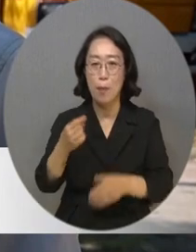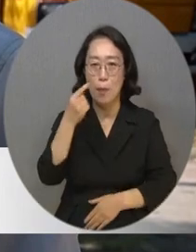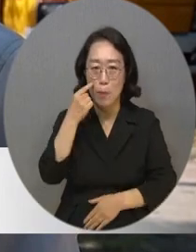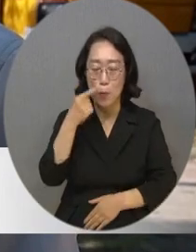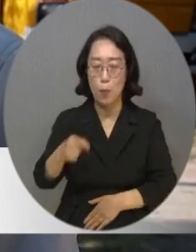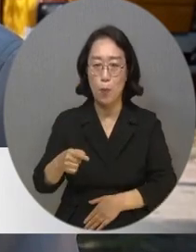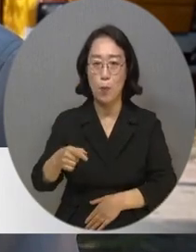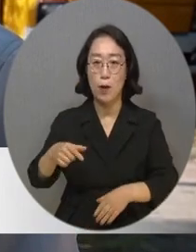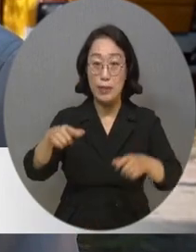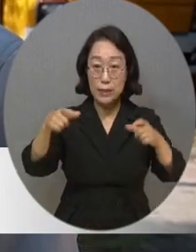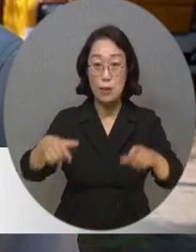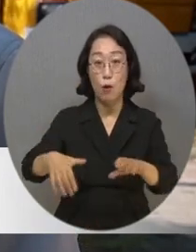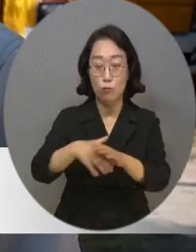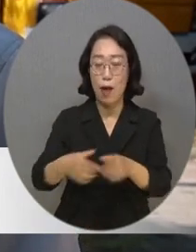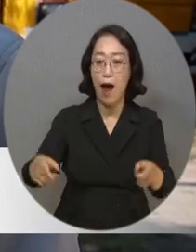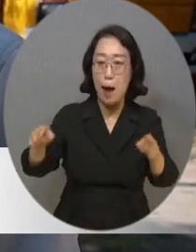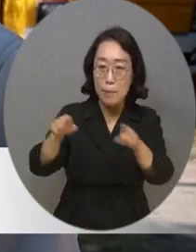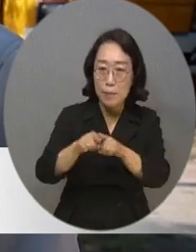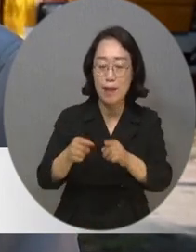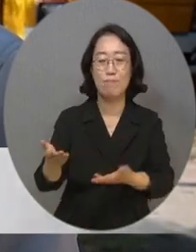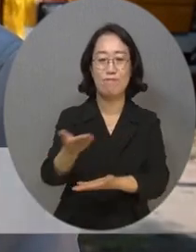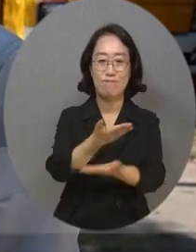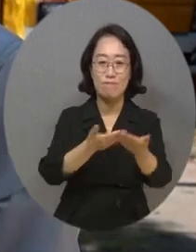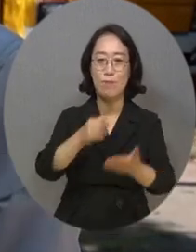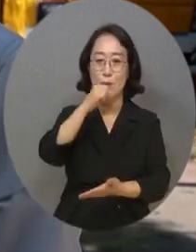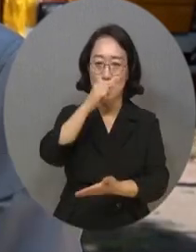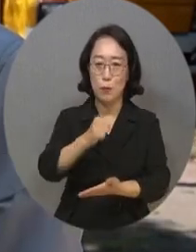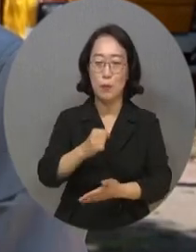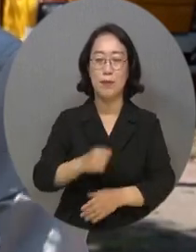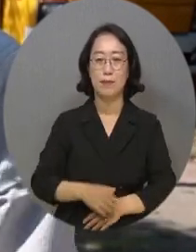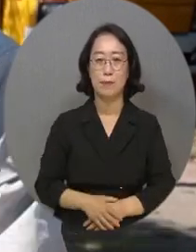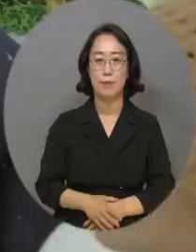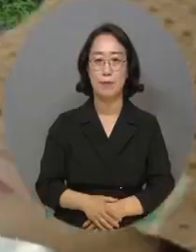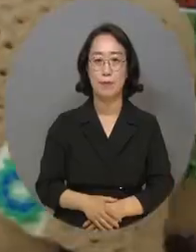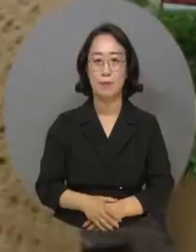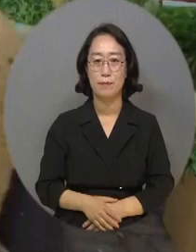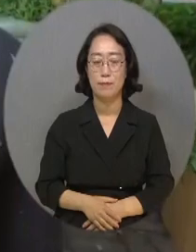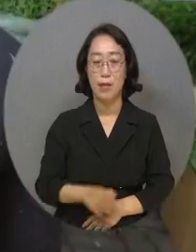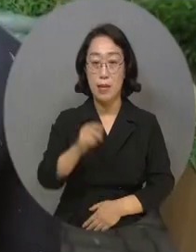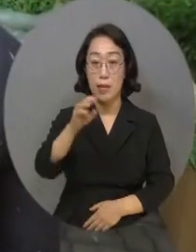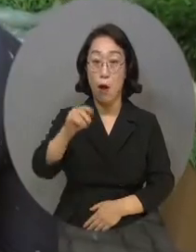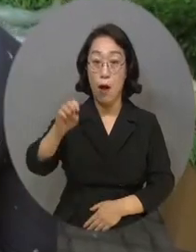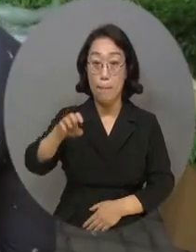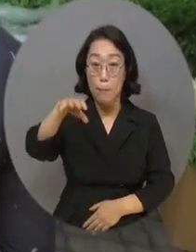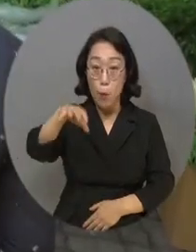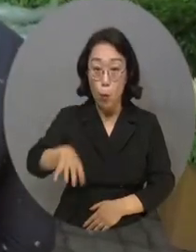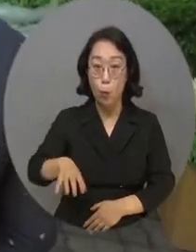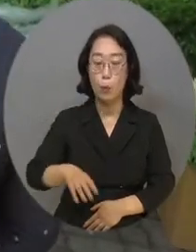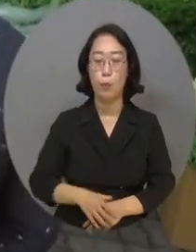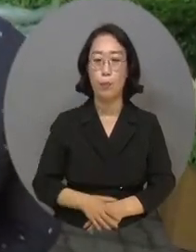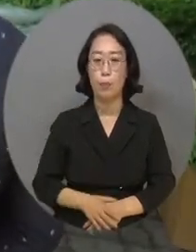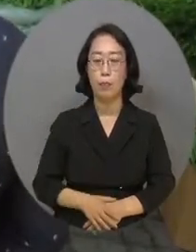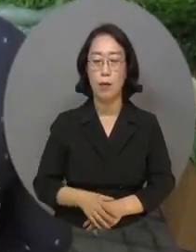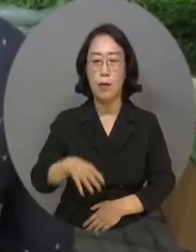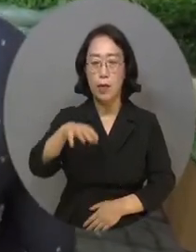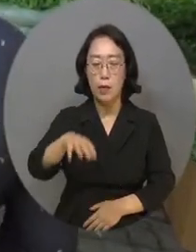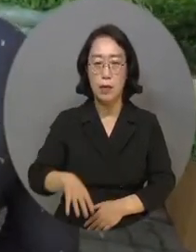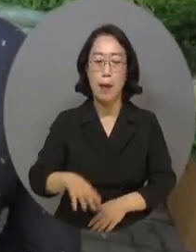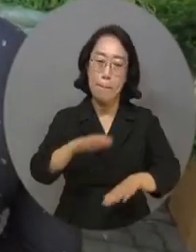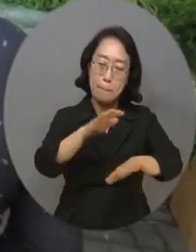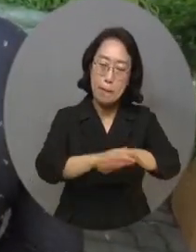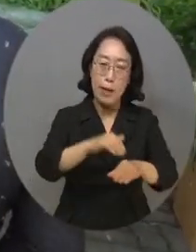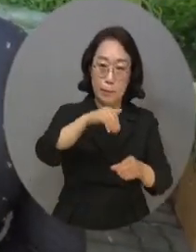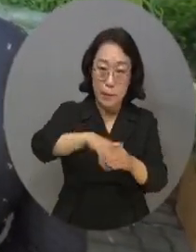또 우리 지역의 문화도 함께 만들어갔으면 좋겠습니다. 영암군 선주민들은 영암